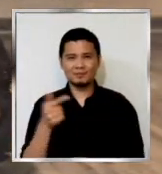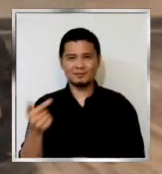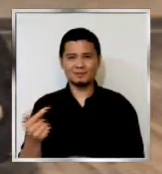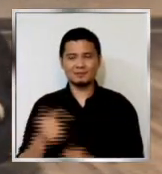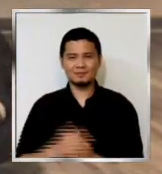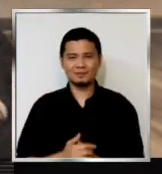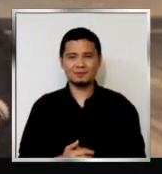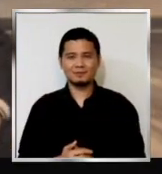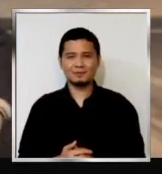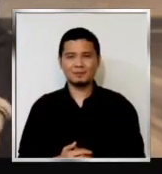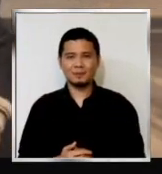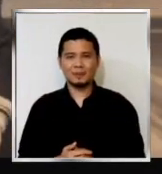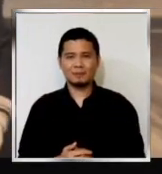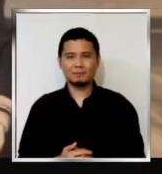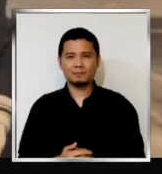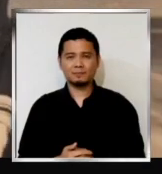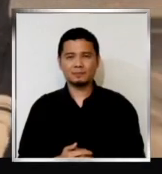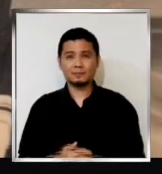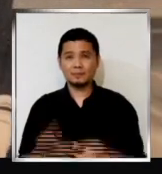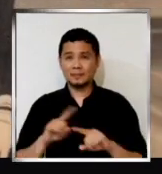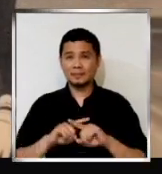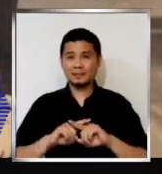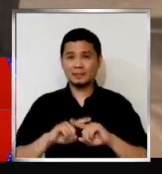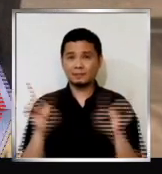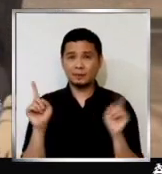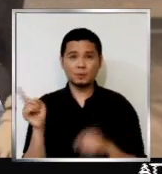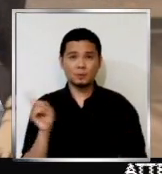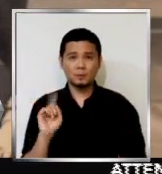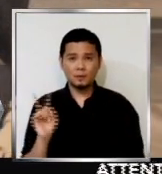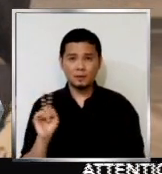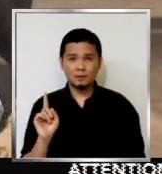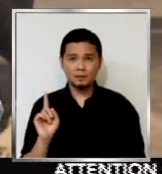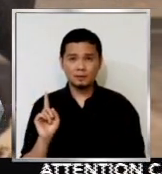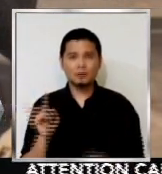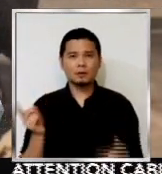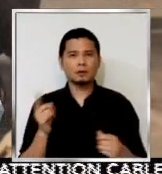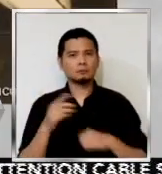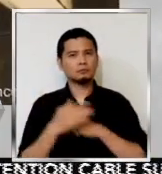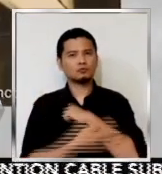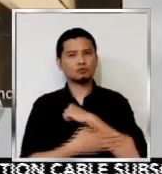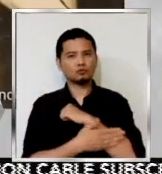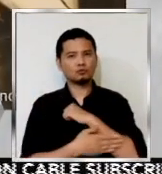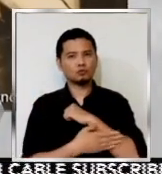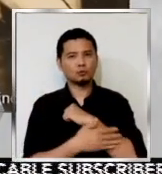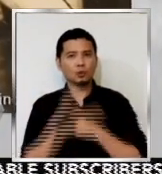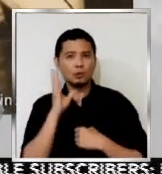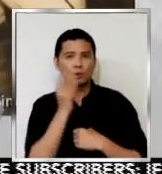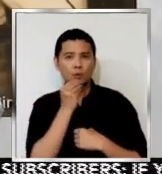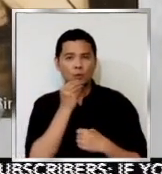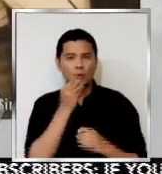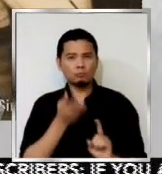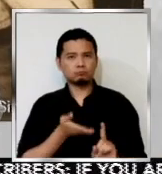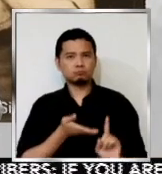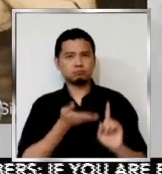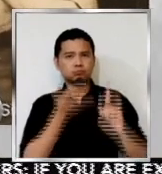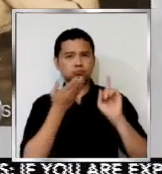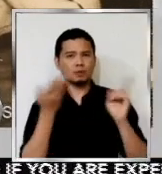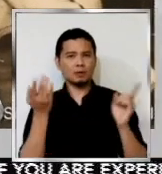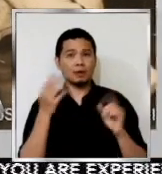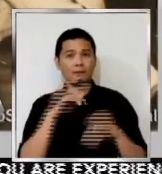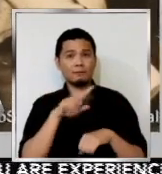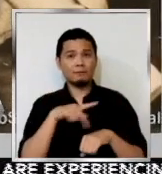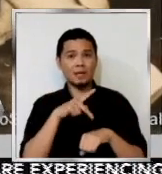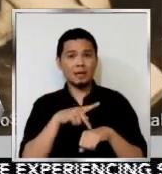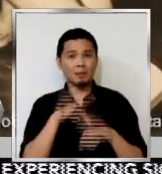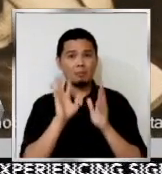The big difference. Wala na atang mas aangkopang bansag sa atletang nagsilbing alamat sa kasaysayan ng Philippine basketball.